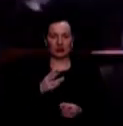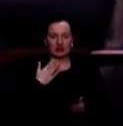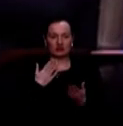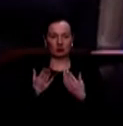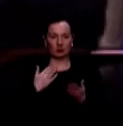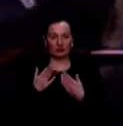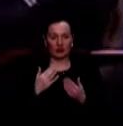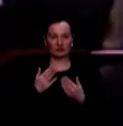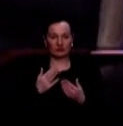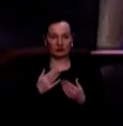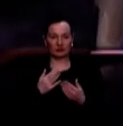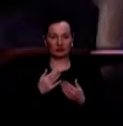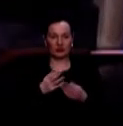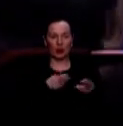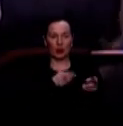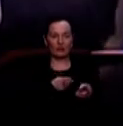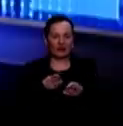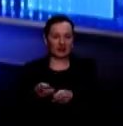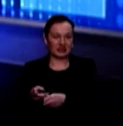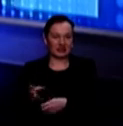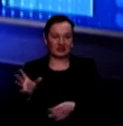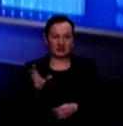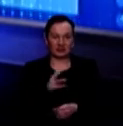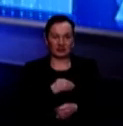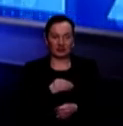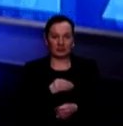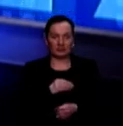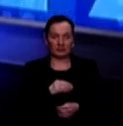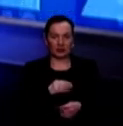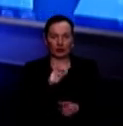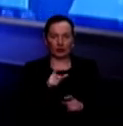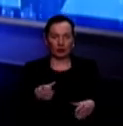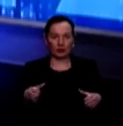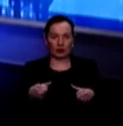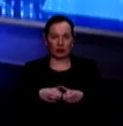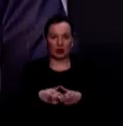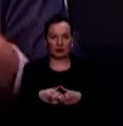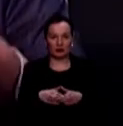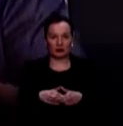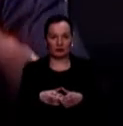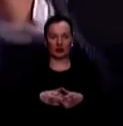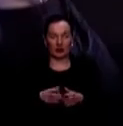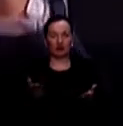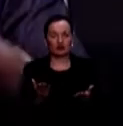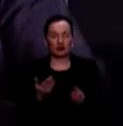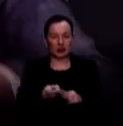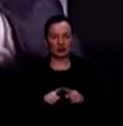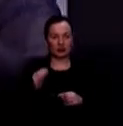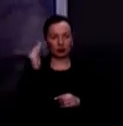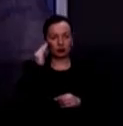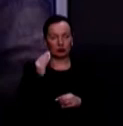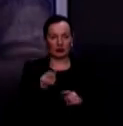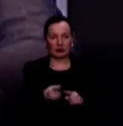всі наші об'єднані громади, органи місцевого самоврядування. Чи якість потрібно покращувати? Це не моя думка, угу. Це думка